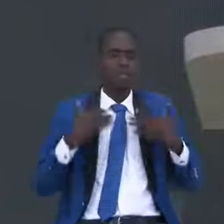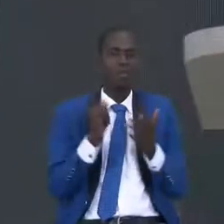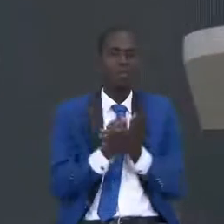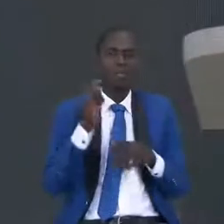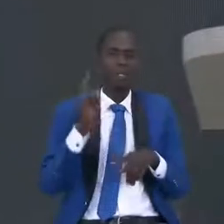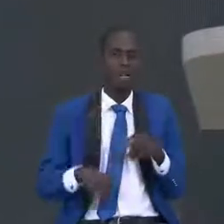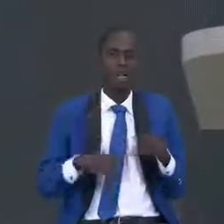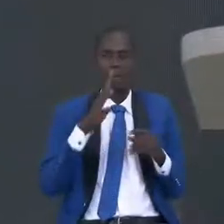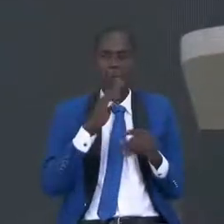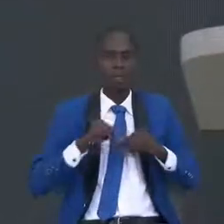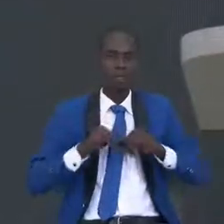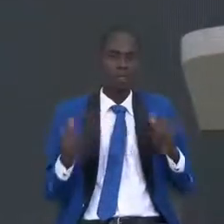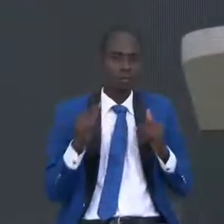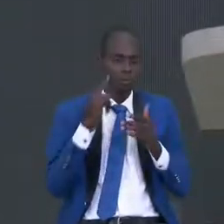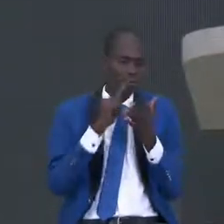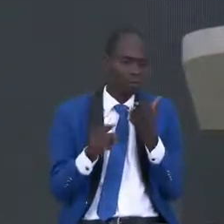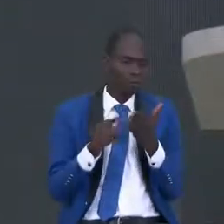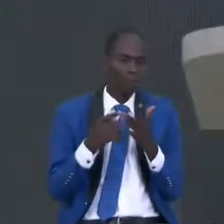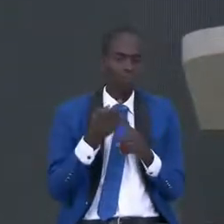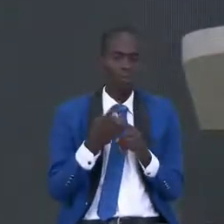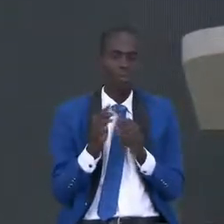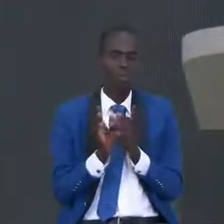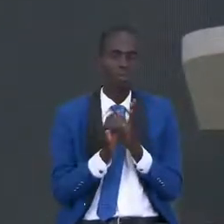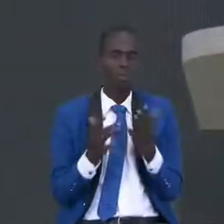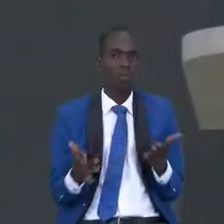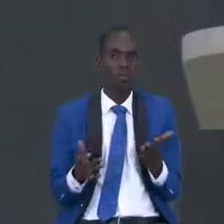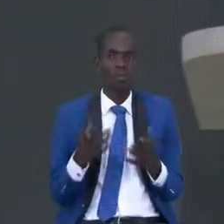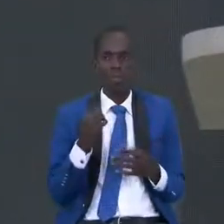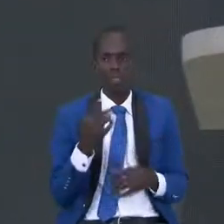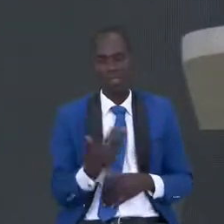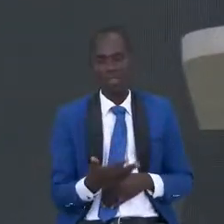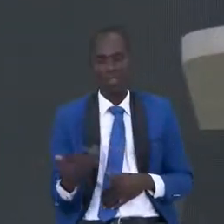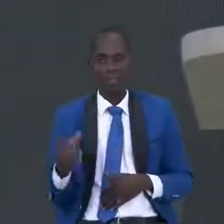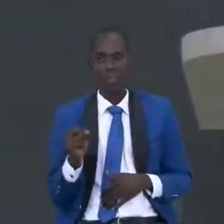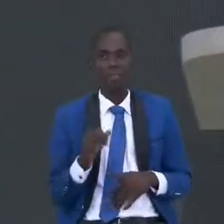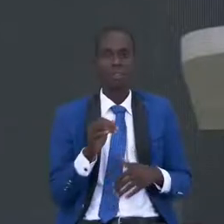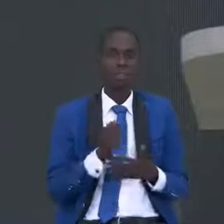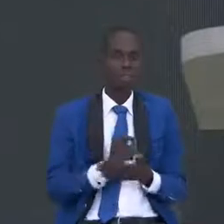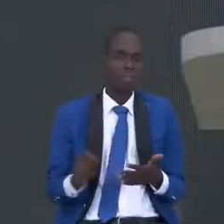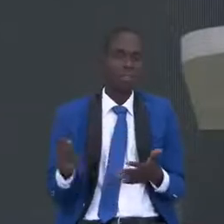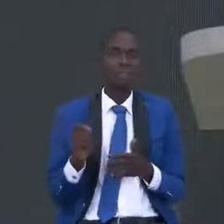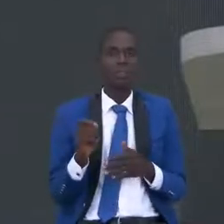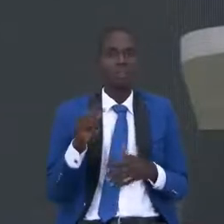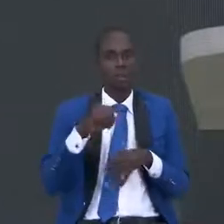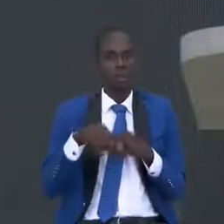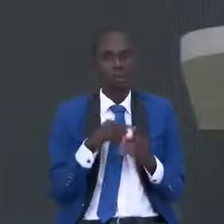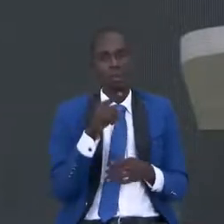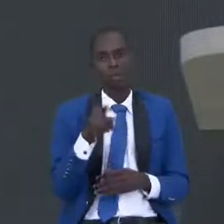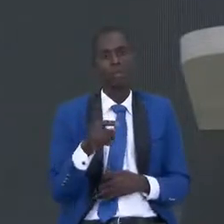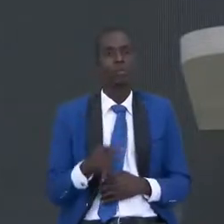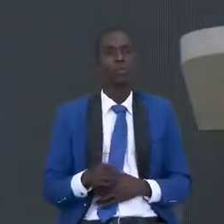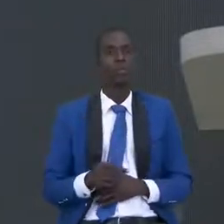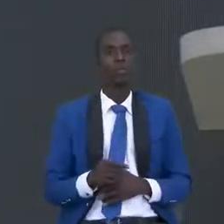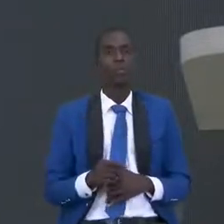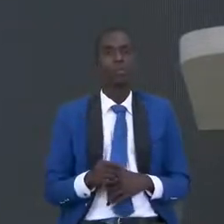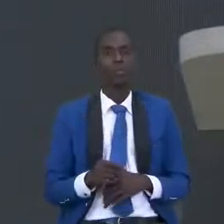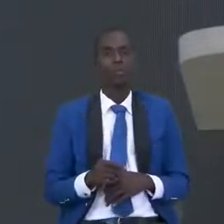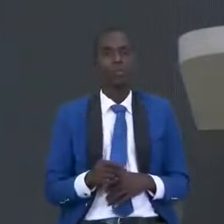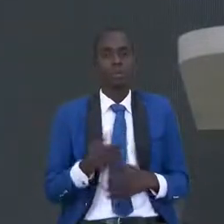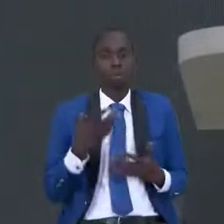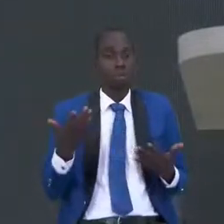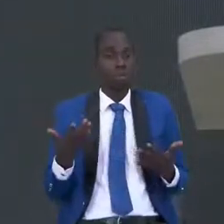reniée, examine dans les Écritures les choses écrites à ton sujet. Tu dis,